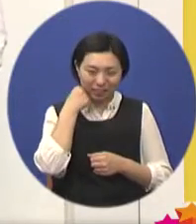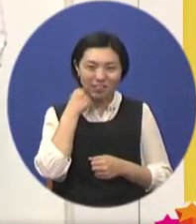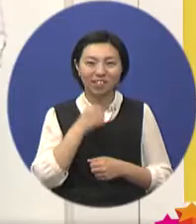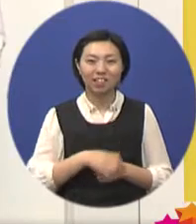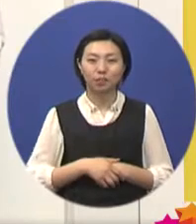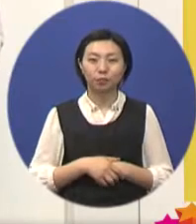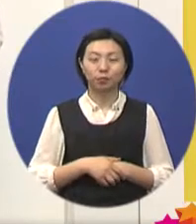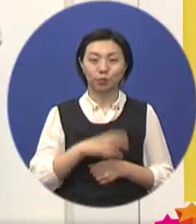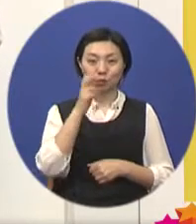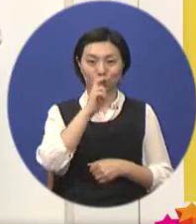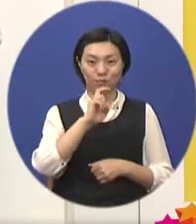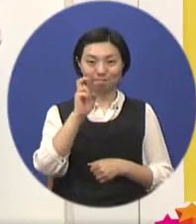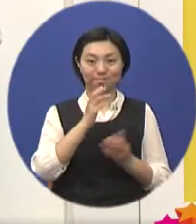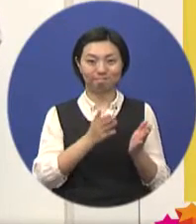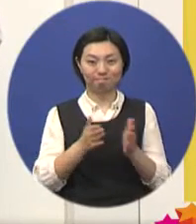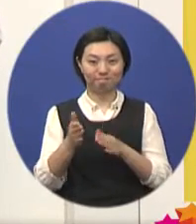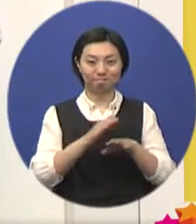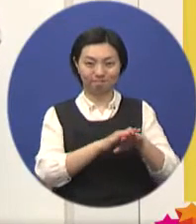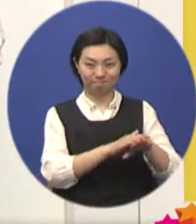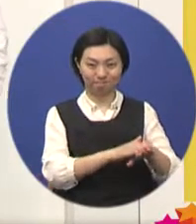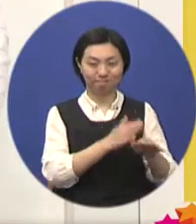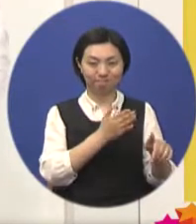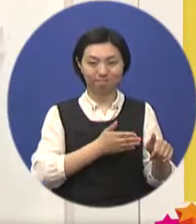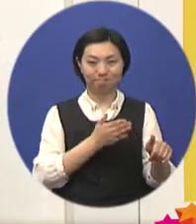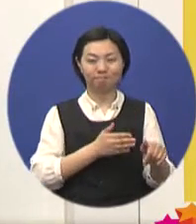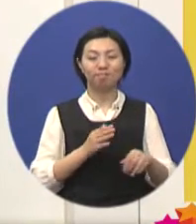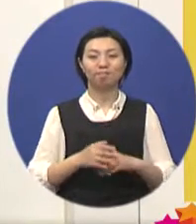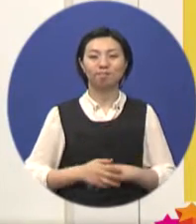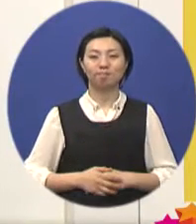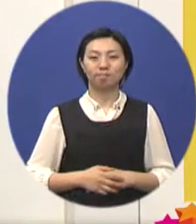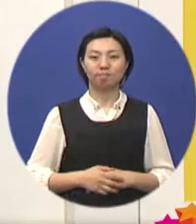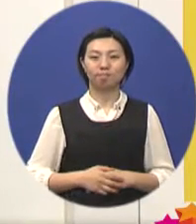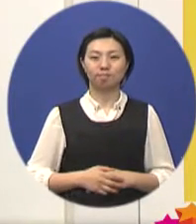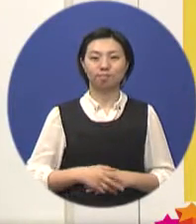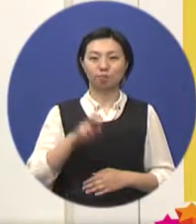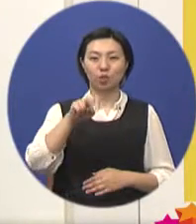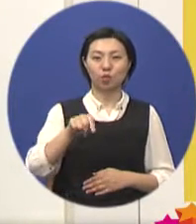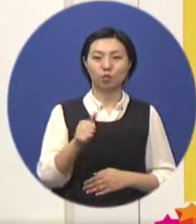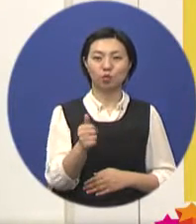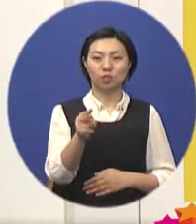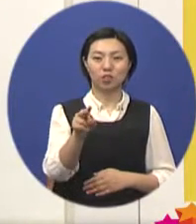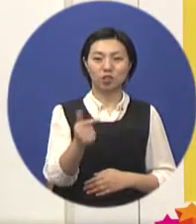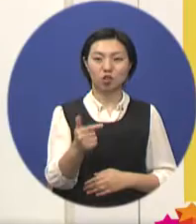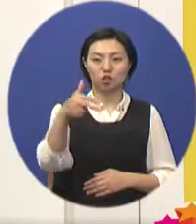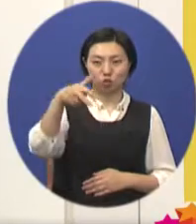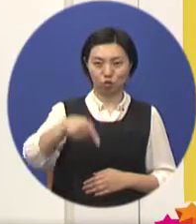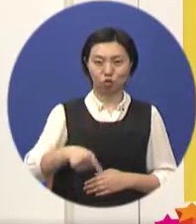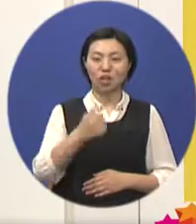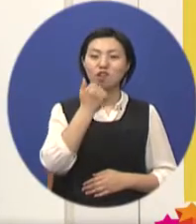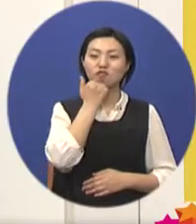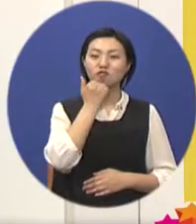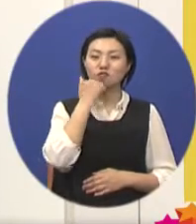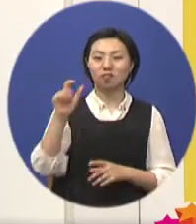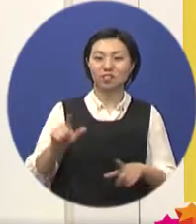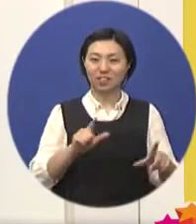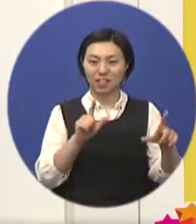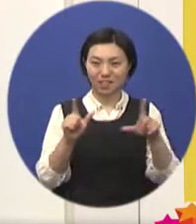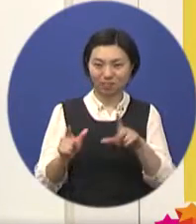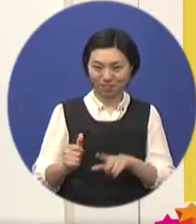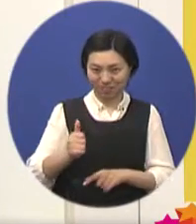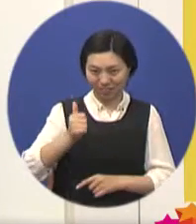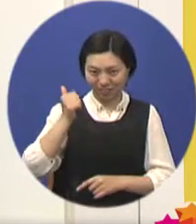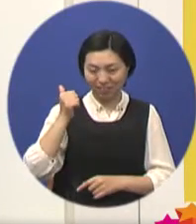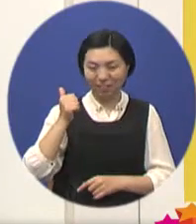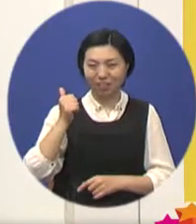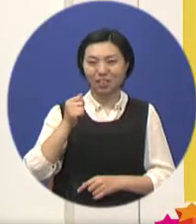자, 노래 준비해 주시기 바랍니다. 네. 네. 자, 문현주 씨가 불렀던 노래죠? 네. 웃고 삽시다? 네, 아우, 침이 꿀꺽